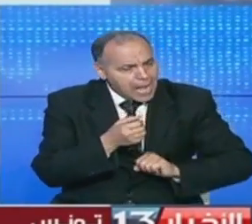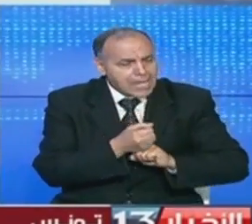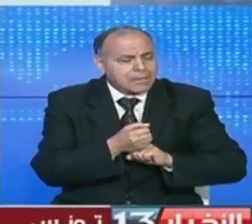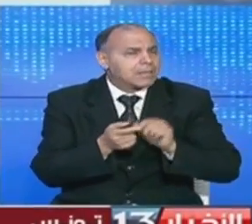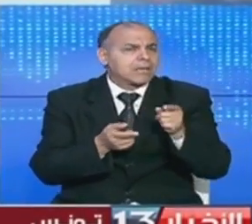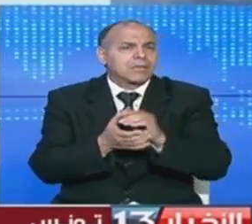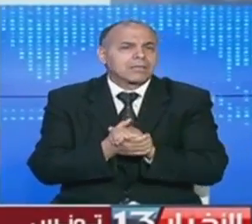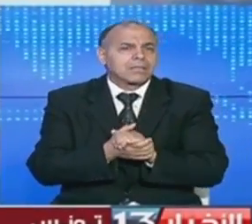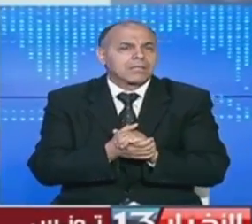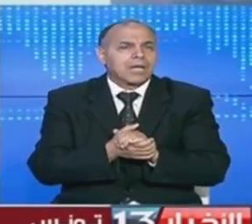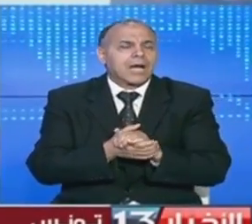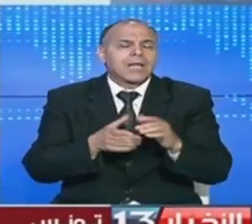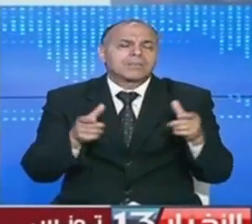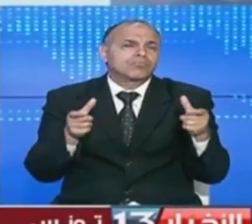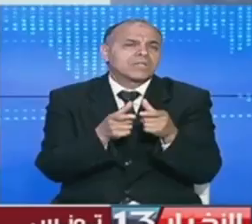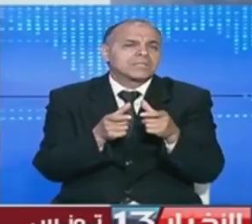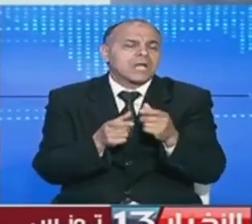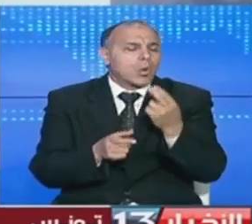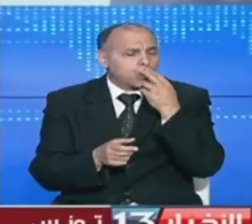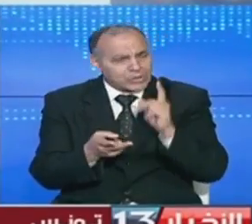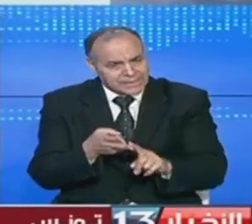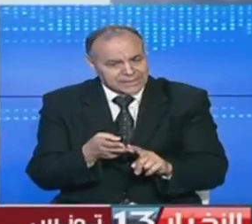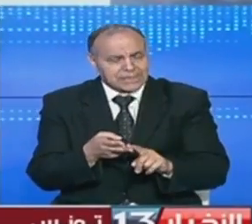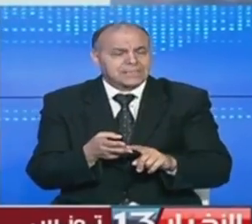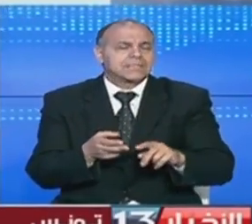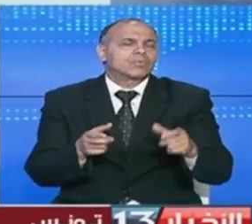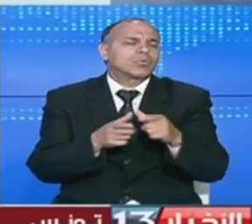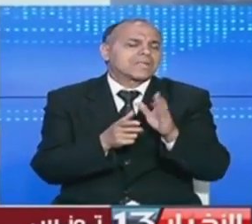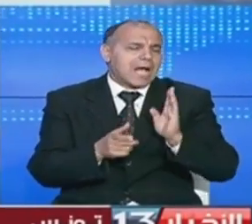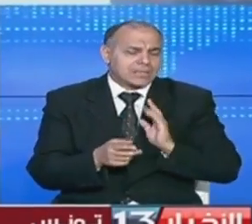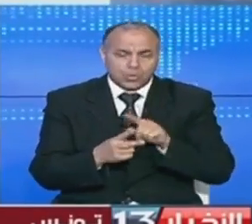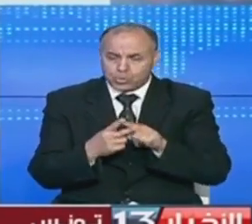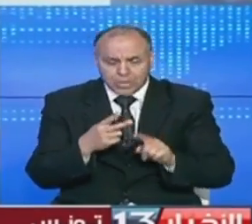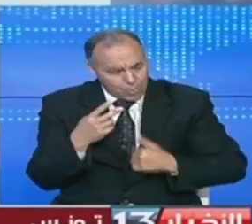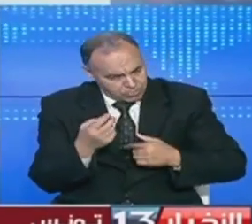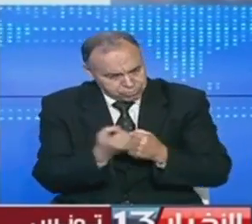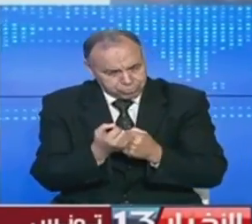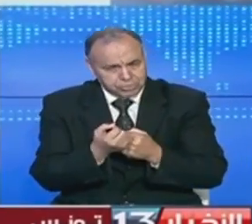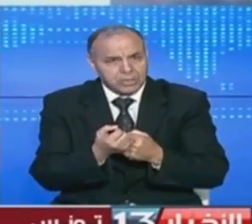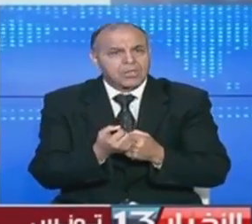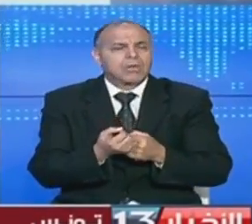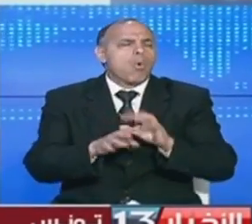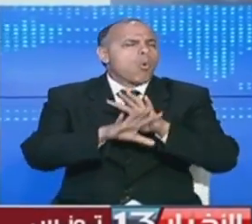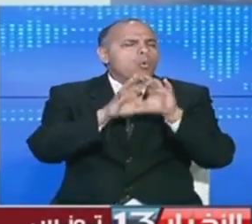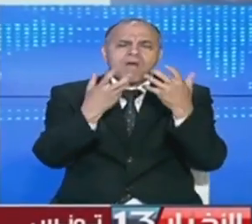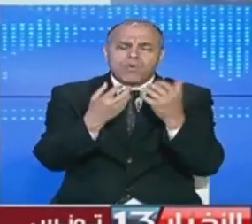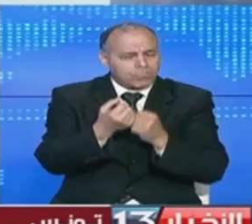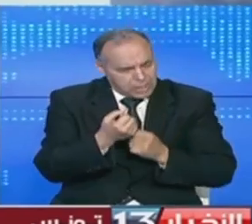دعم المؤسسة الأمنية والمؤسسة العسكرية بالعتاد الذي